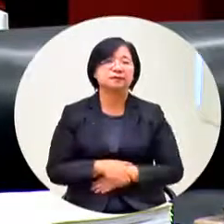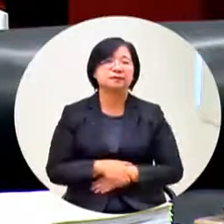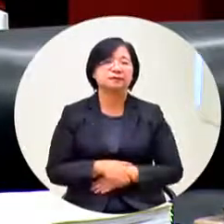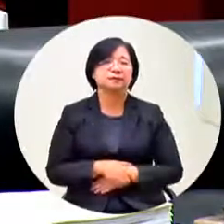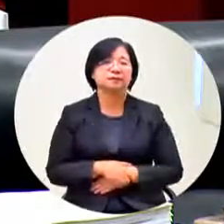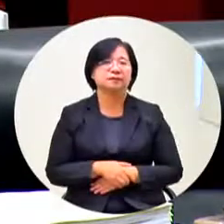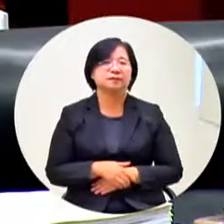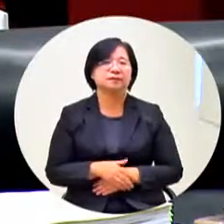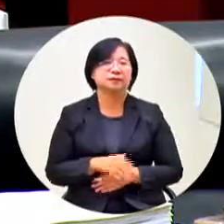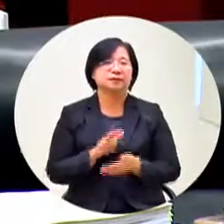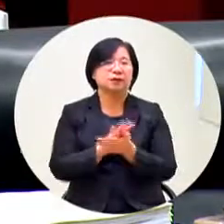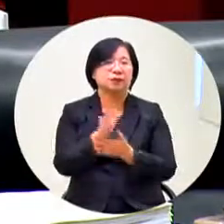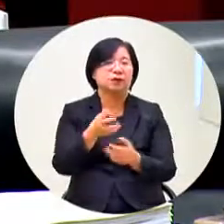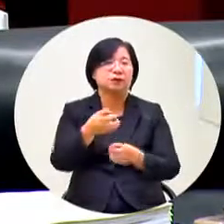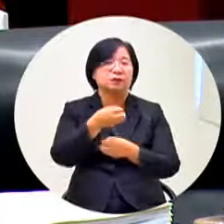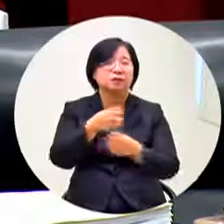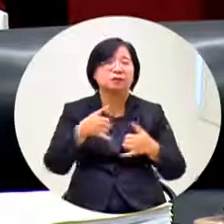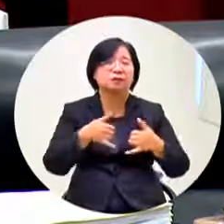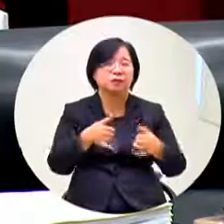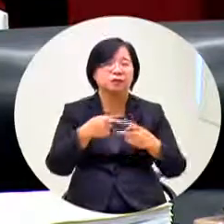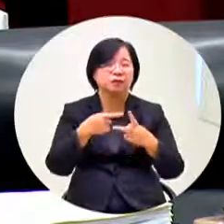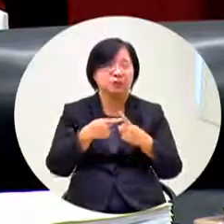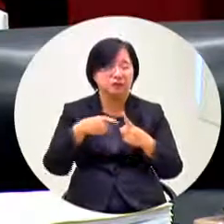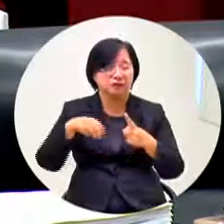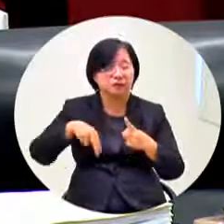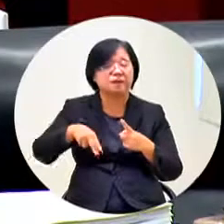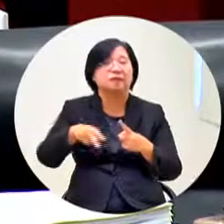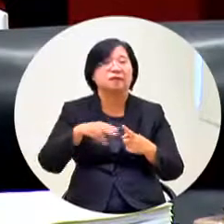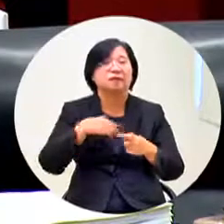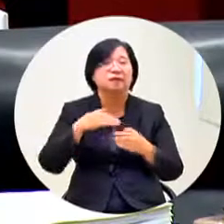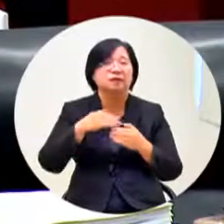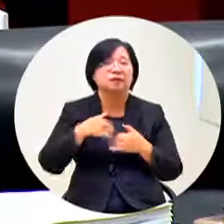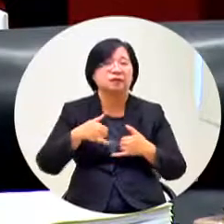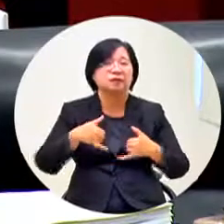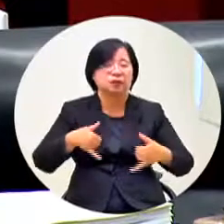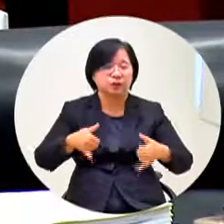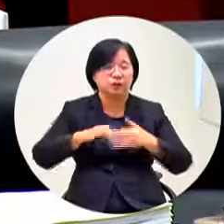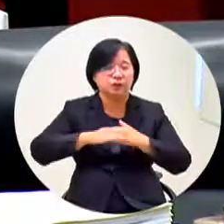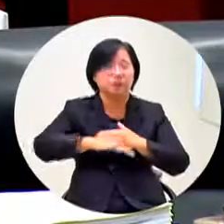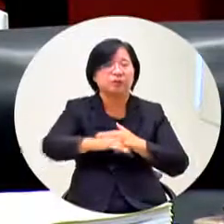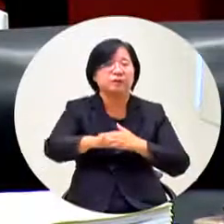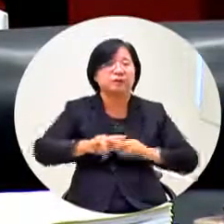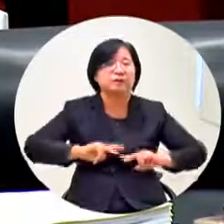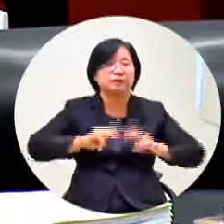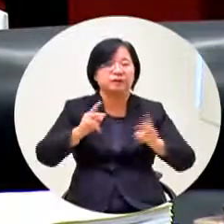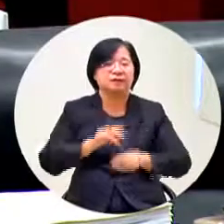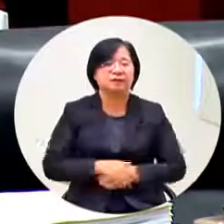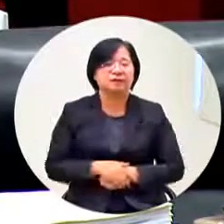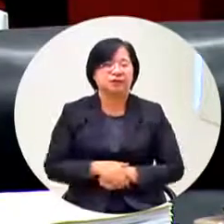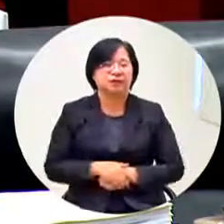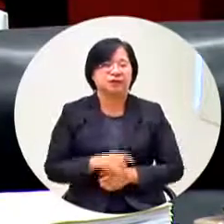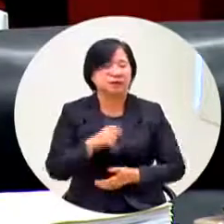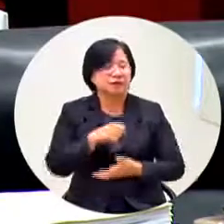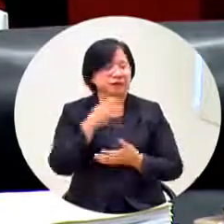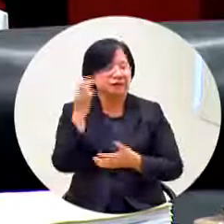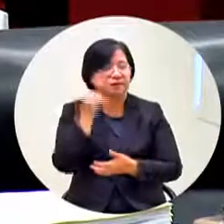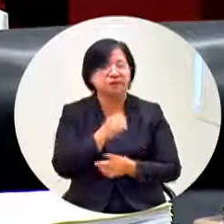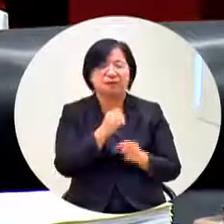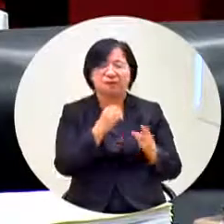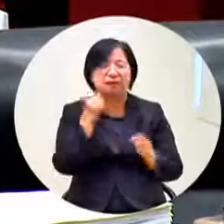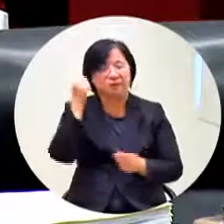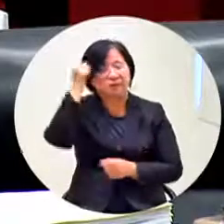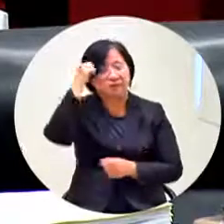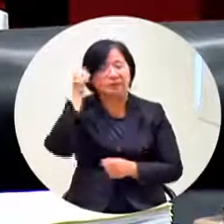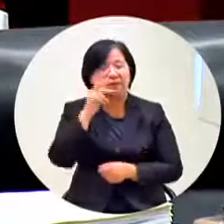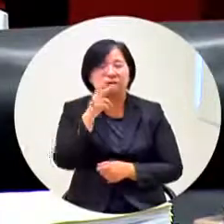来后昌路人行道跟柏油路面的改造，这个也是讲了好久了，好久。我没有记错，大概从102年开始讲到现